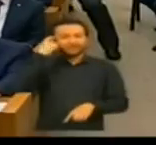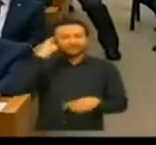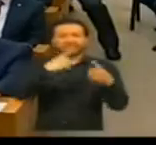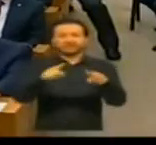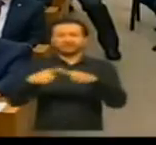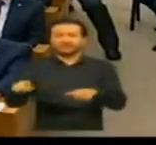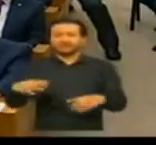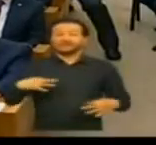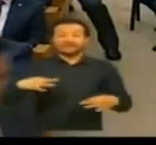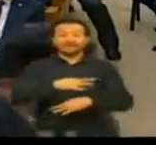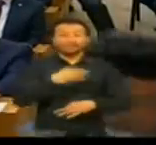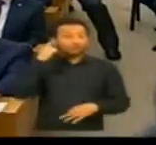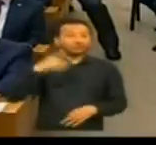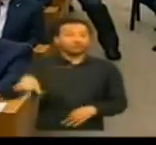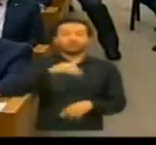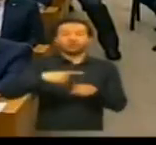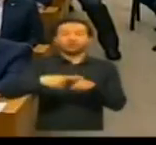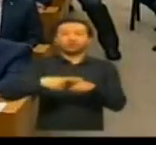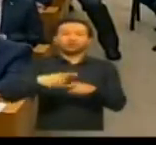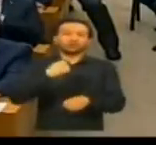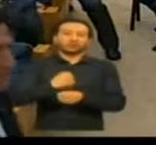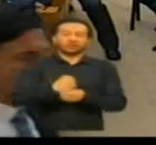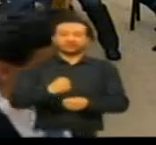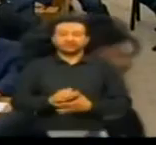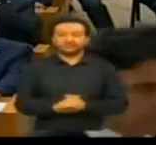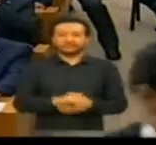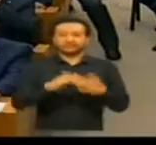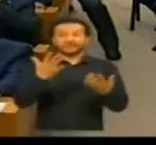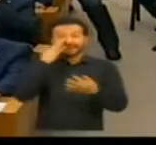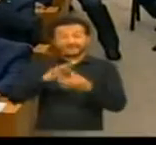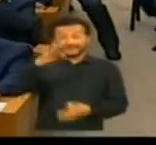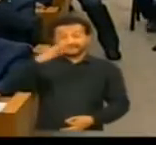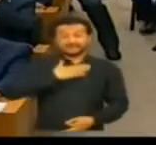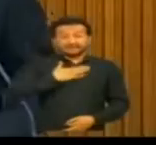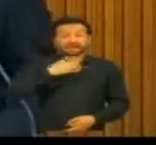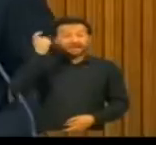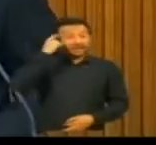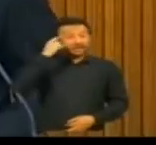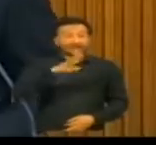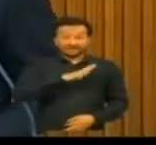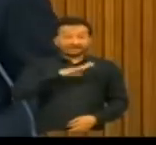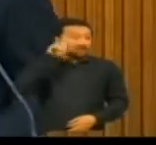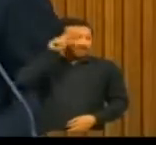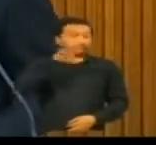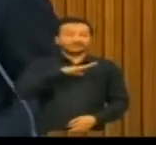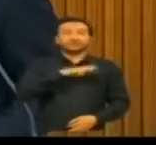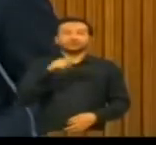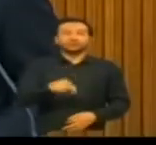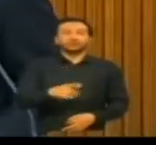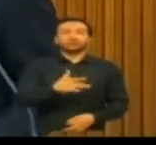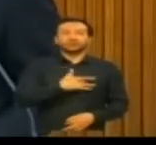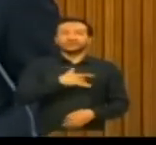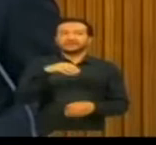duymak hepimizin ortak görevi olmak zorundadır. Eğer insansak, akıl taşıyorsak bunu